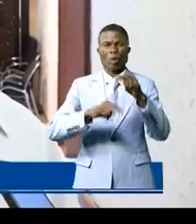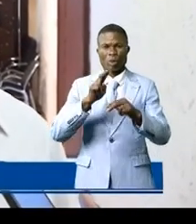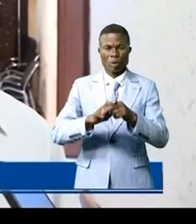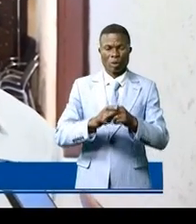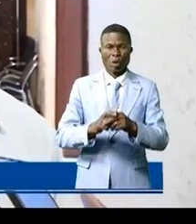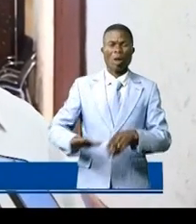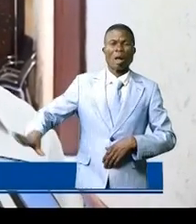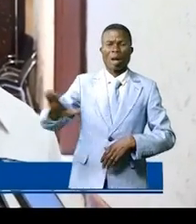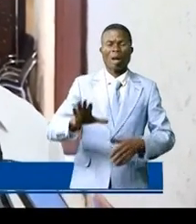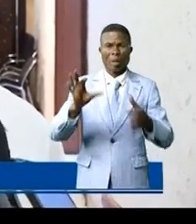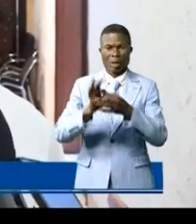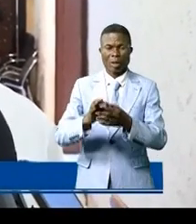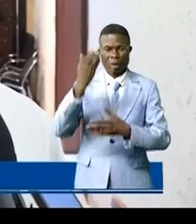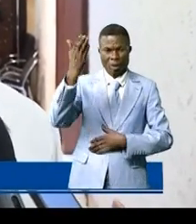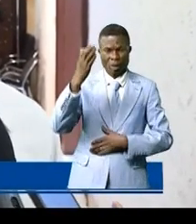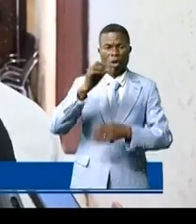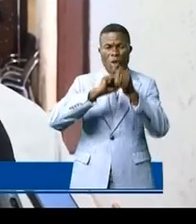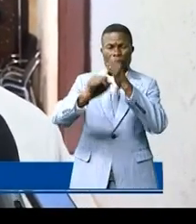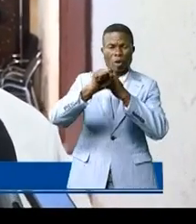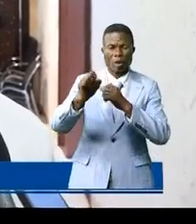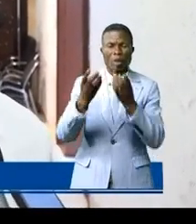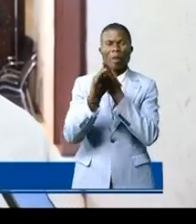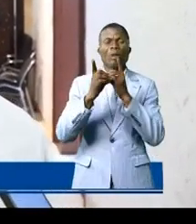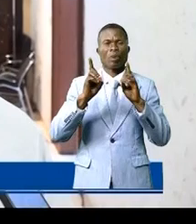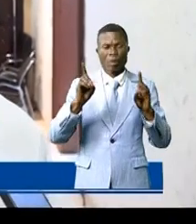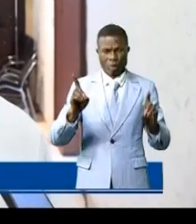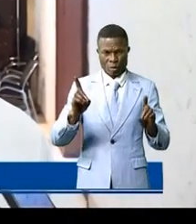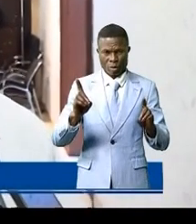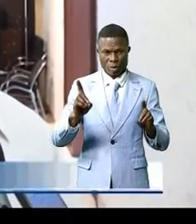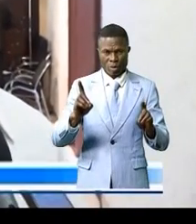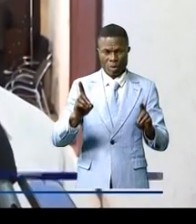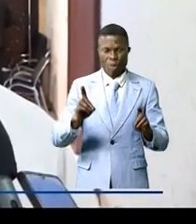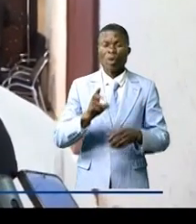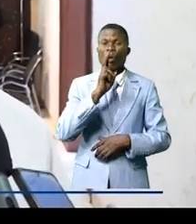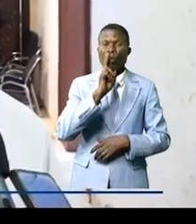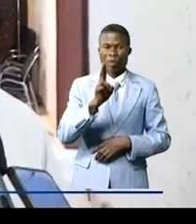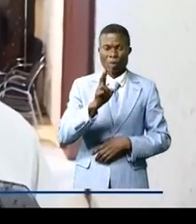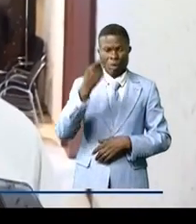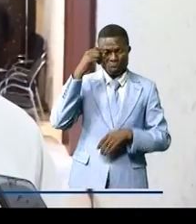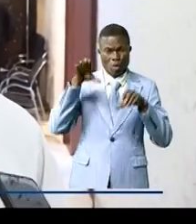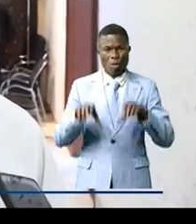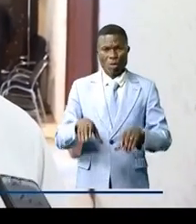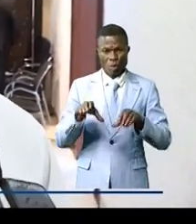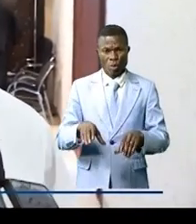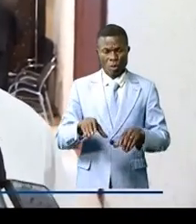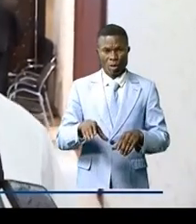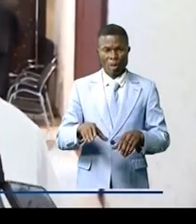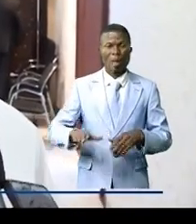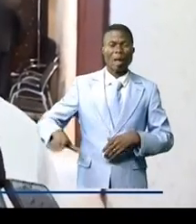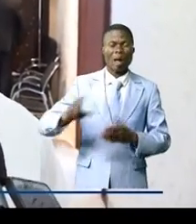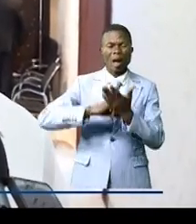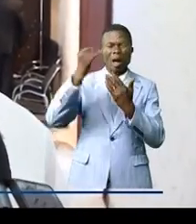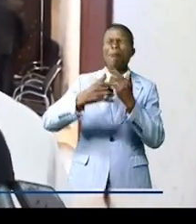Washington. Nous faisons la promotion de la démocratie et bien évidemment pour le Congo qui est notre plus grand